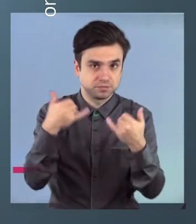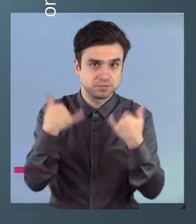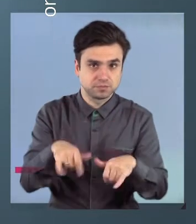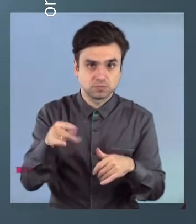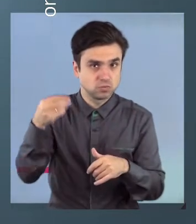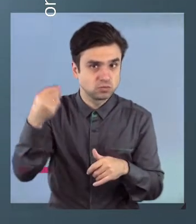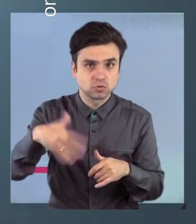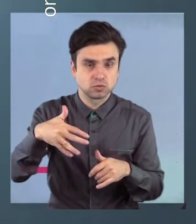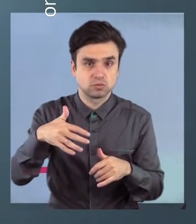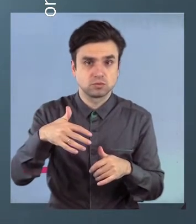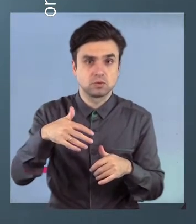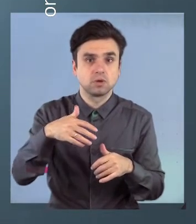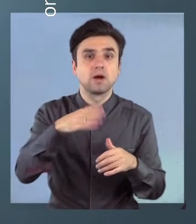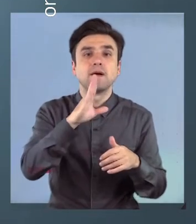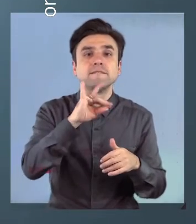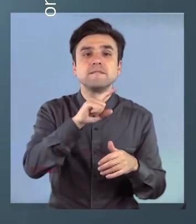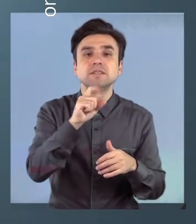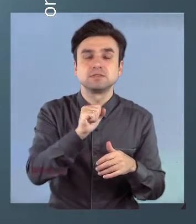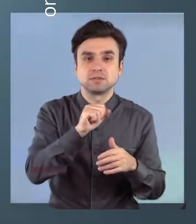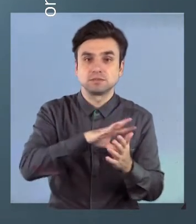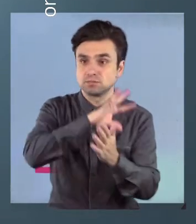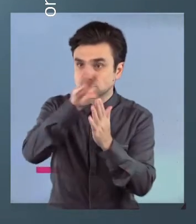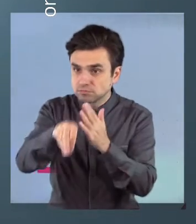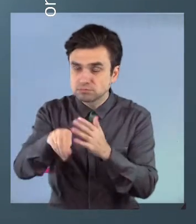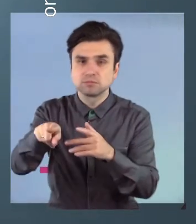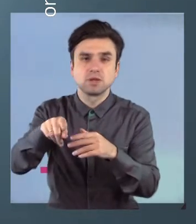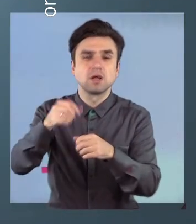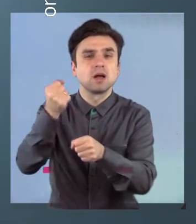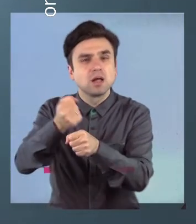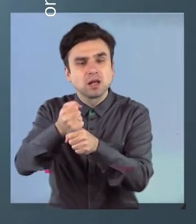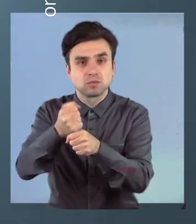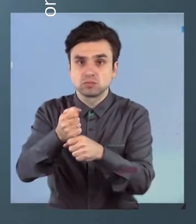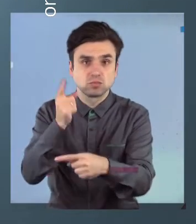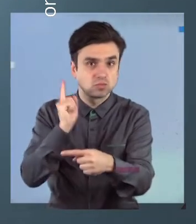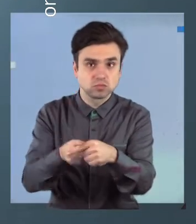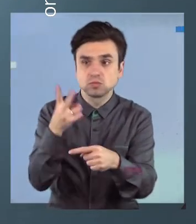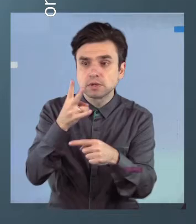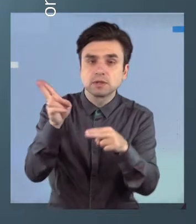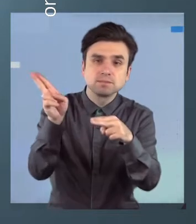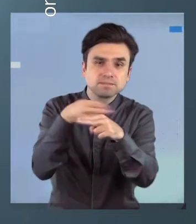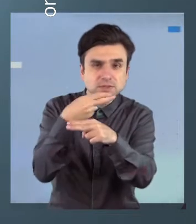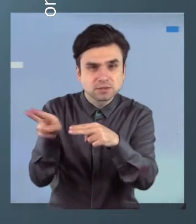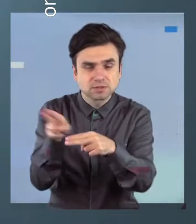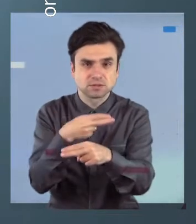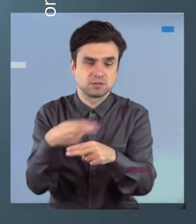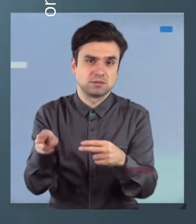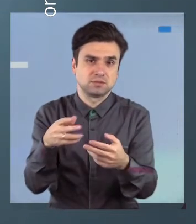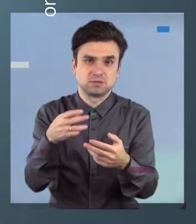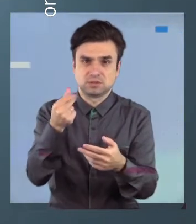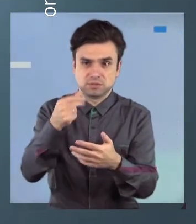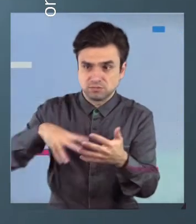туди віза і працювати не зможе. Там треба буде пристосовувати, реконструювати, вкласти